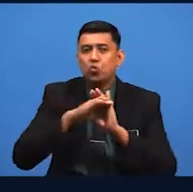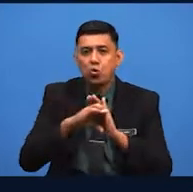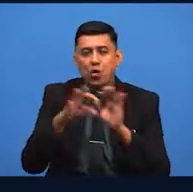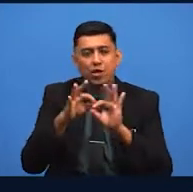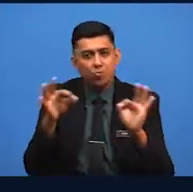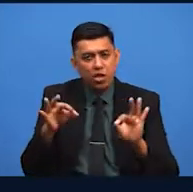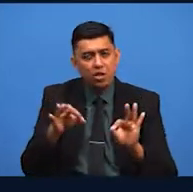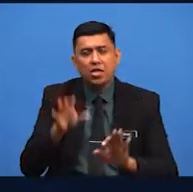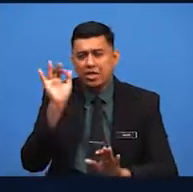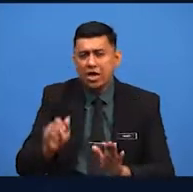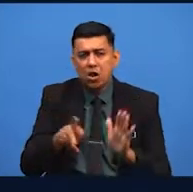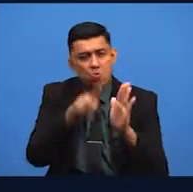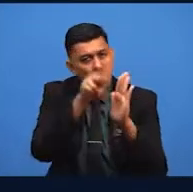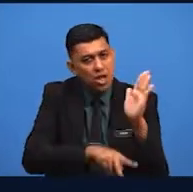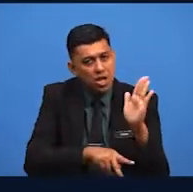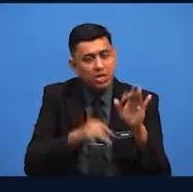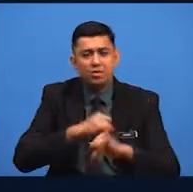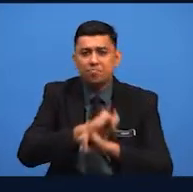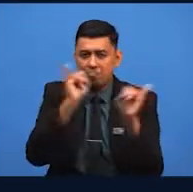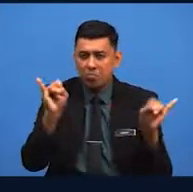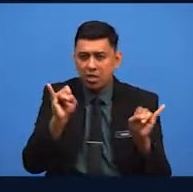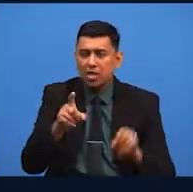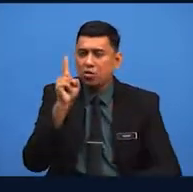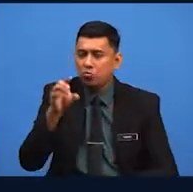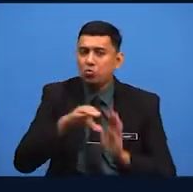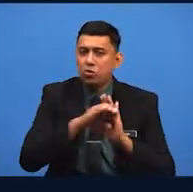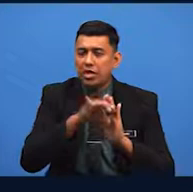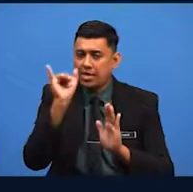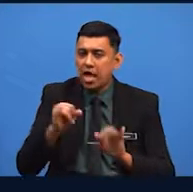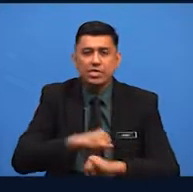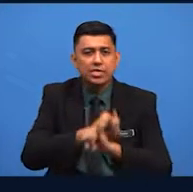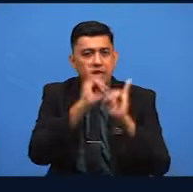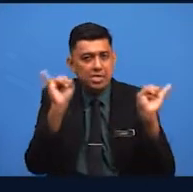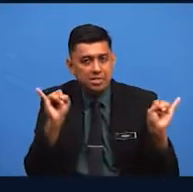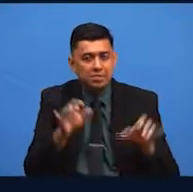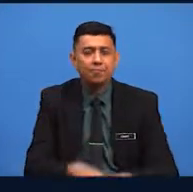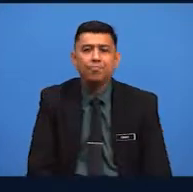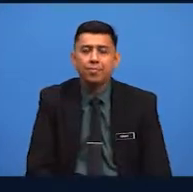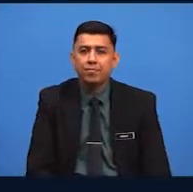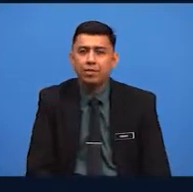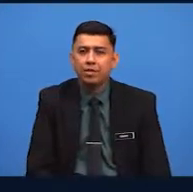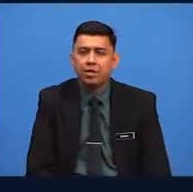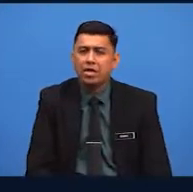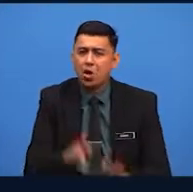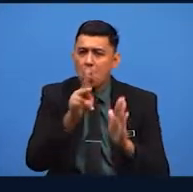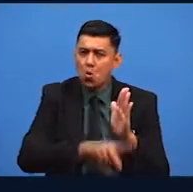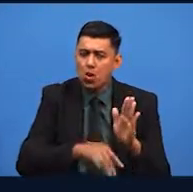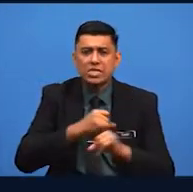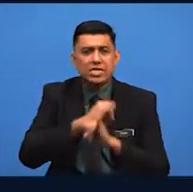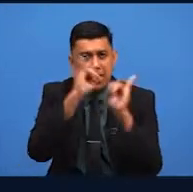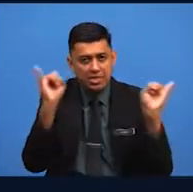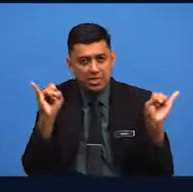ayat yang kurang jelas dan satu contoh ayat yang jelas. Ayat yang kurang jelas